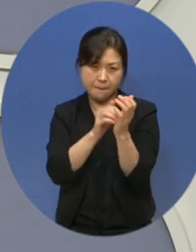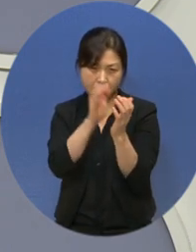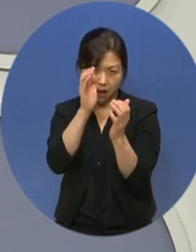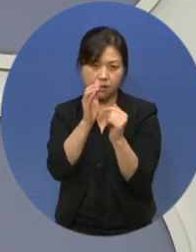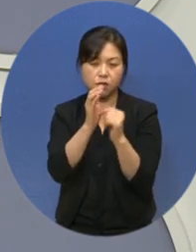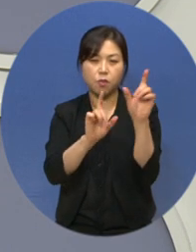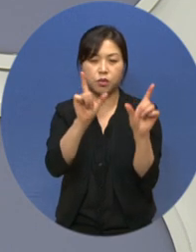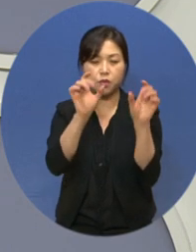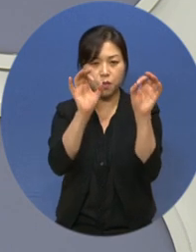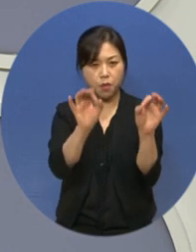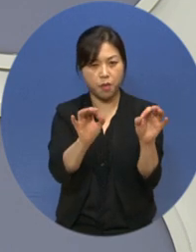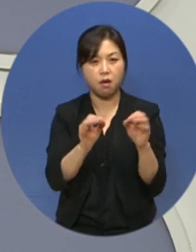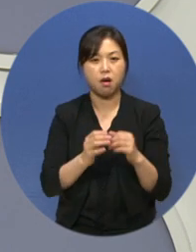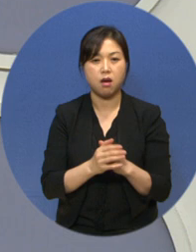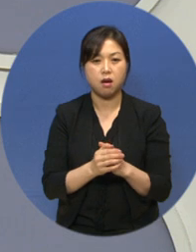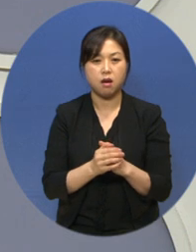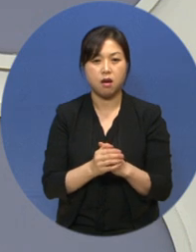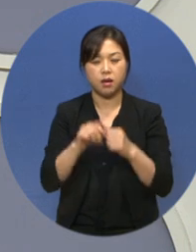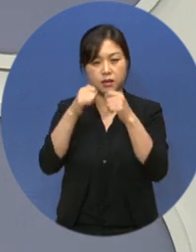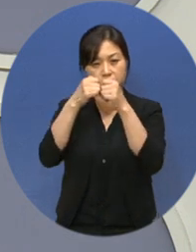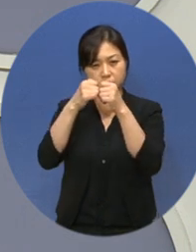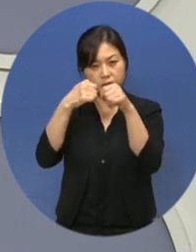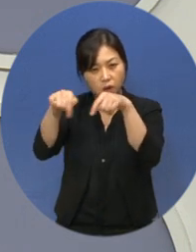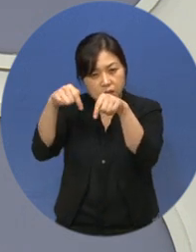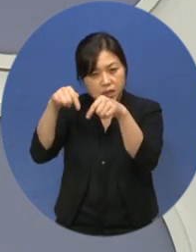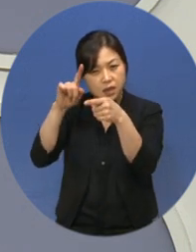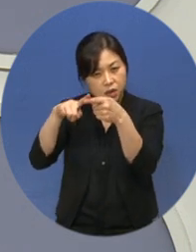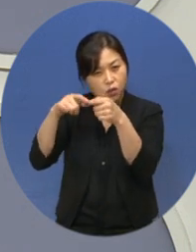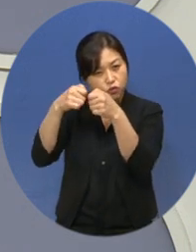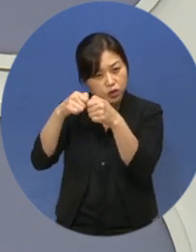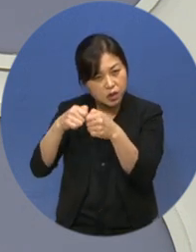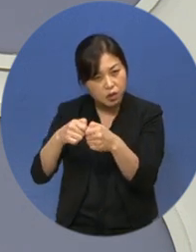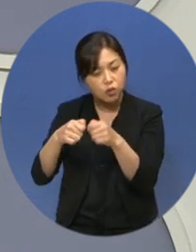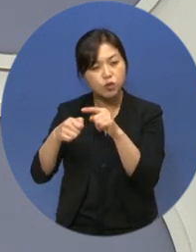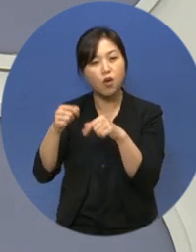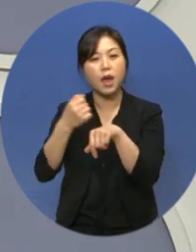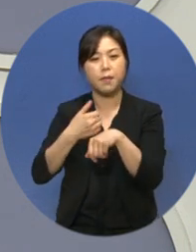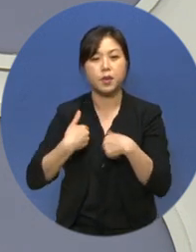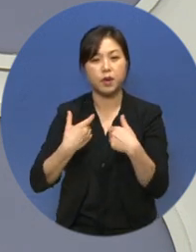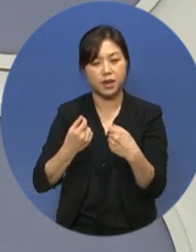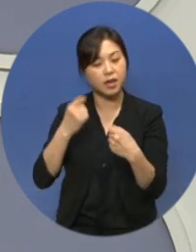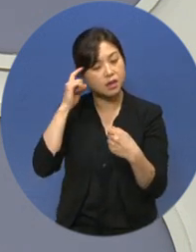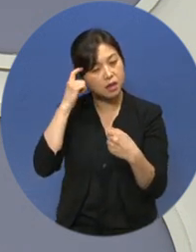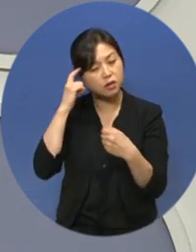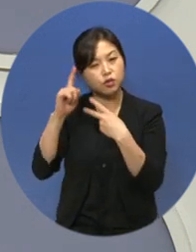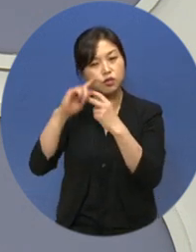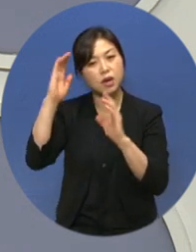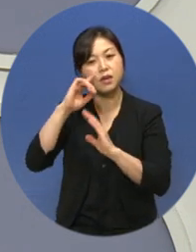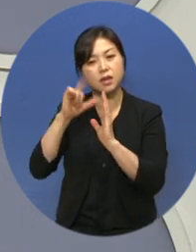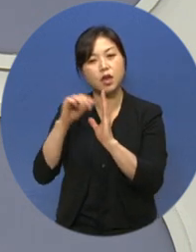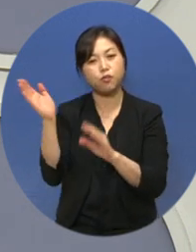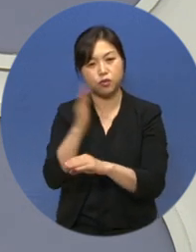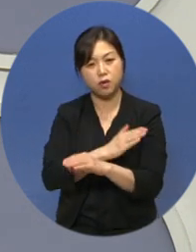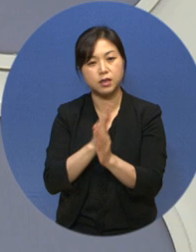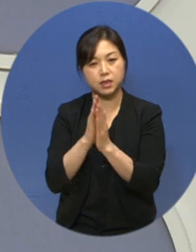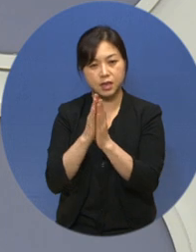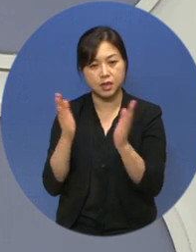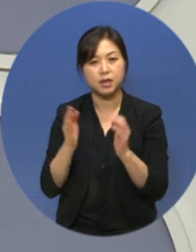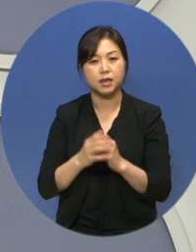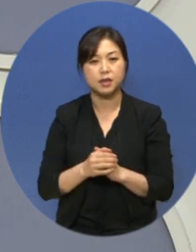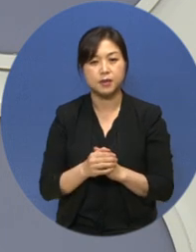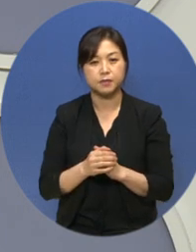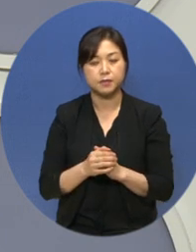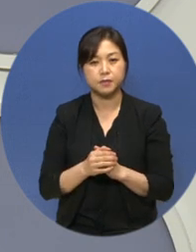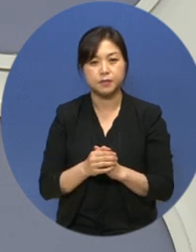실제로 어려움 정치를 구체적으로 해야 되겠다는 생각을 좀 중학교 때부터 하지 않나 싶구요 으 나중엔 전 이